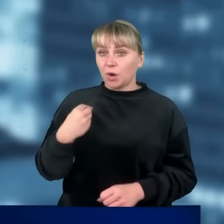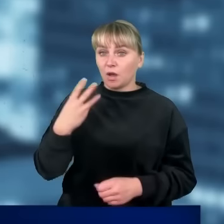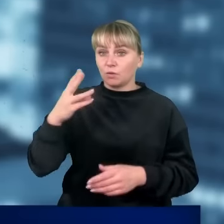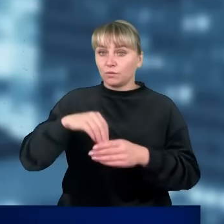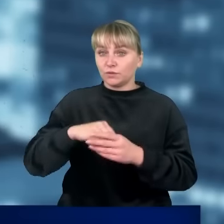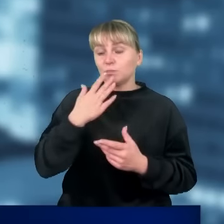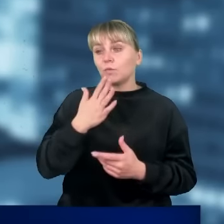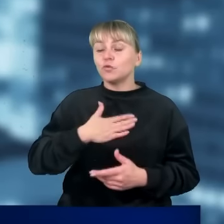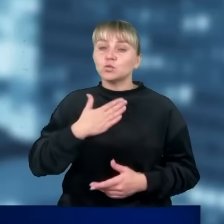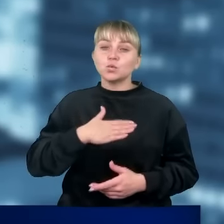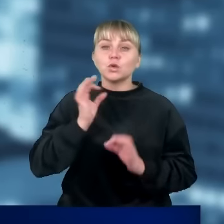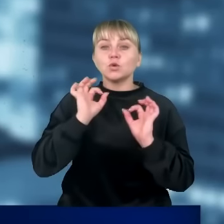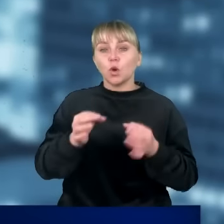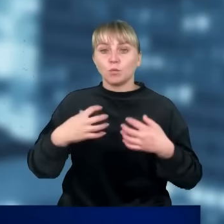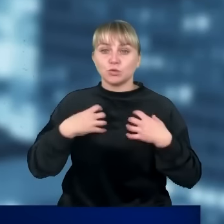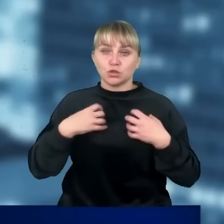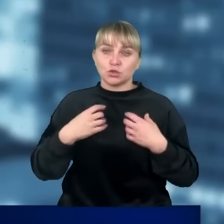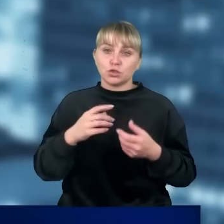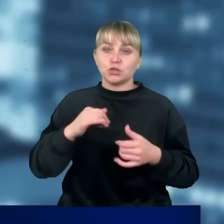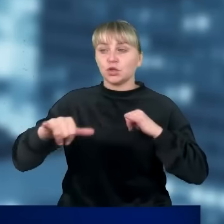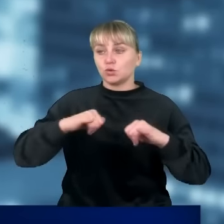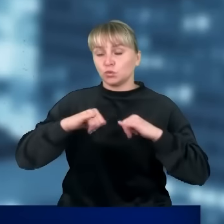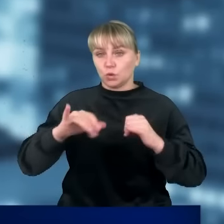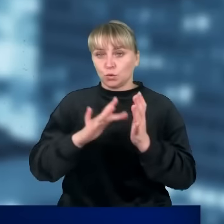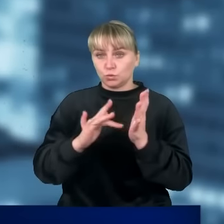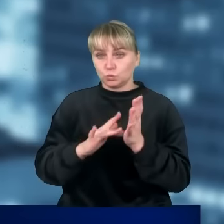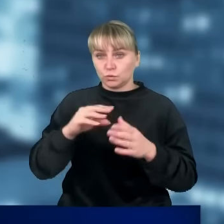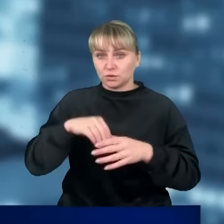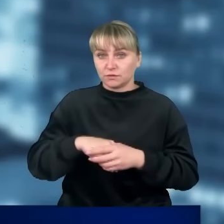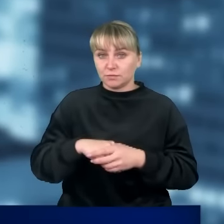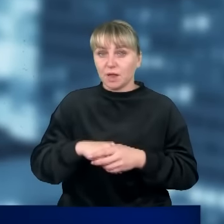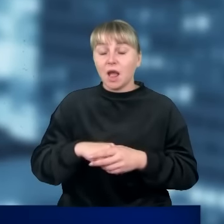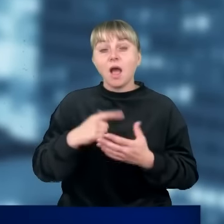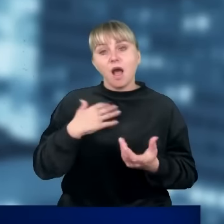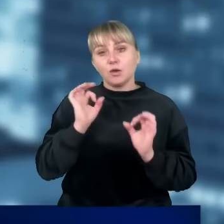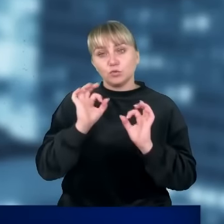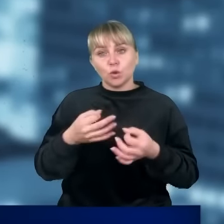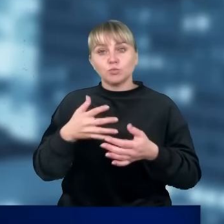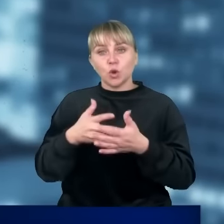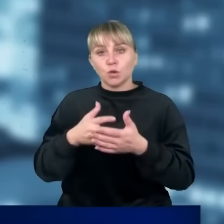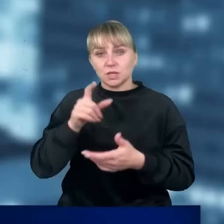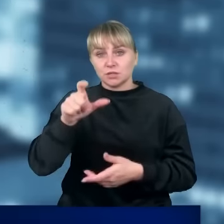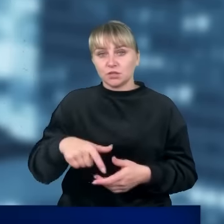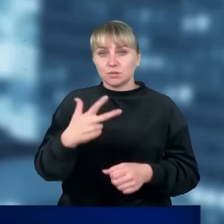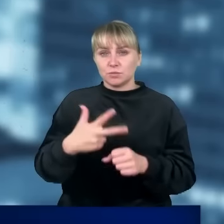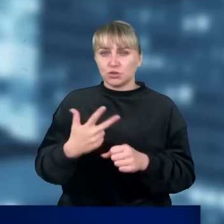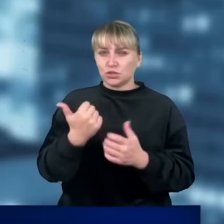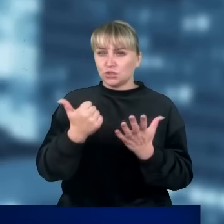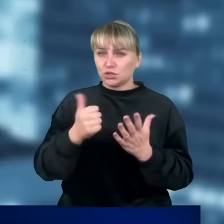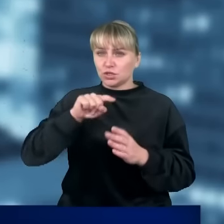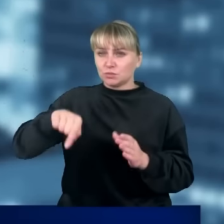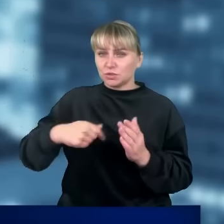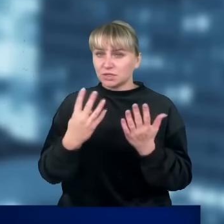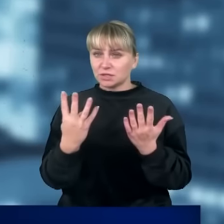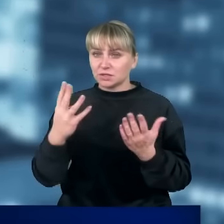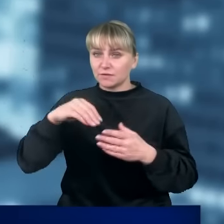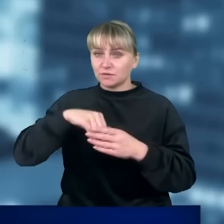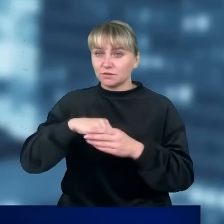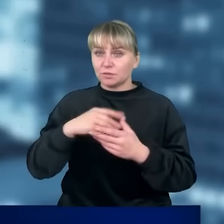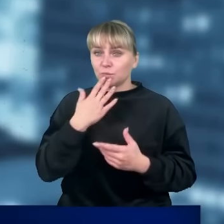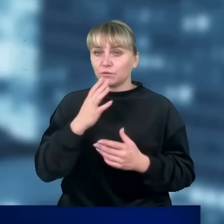się lepiej, tylko 38% ocenia pozytywnie jego rząd, tylko 36,9% uważa,